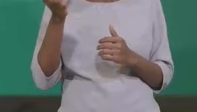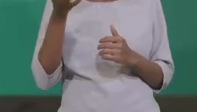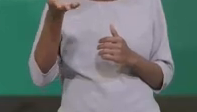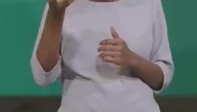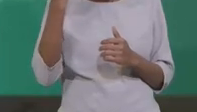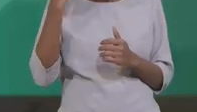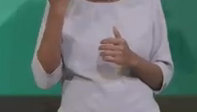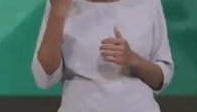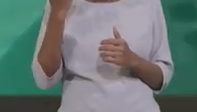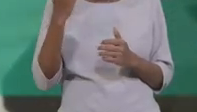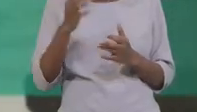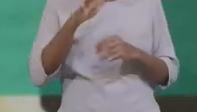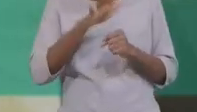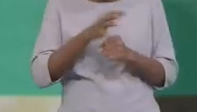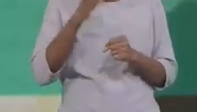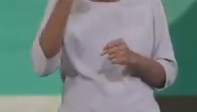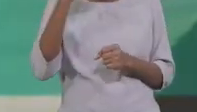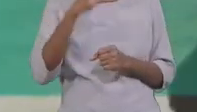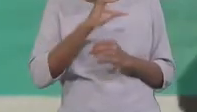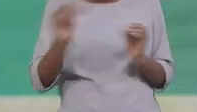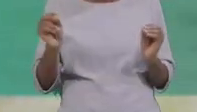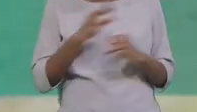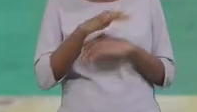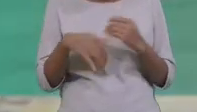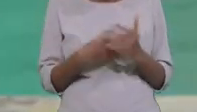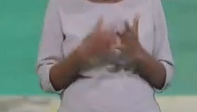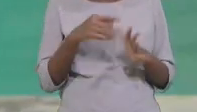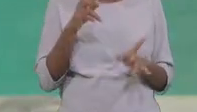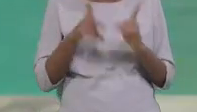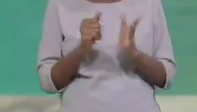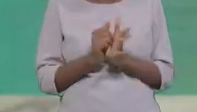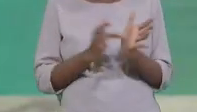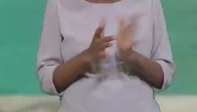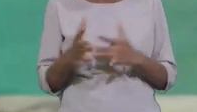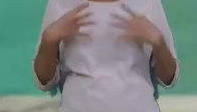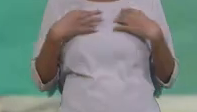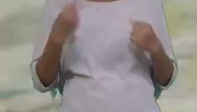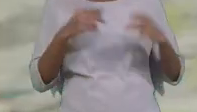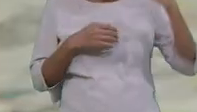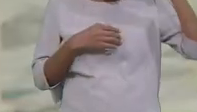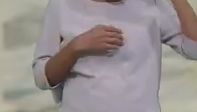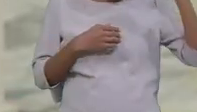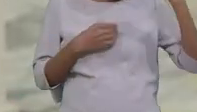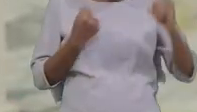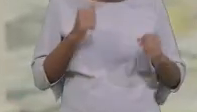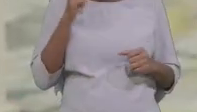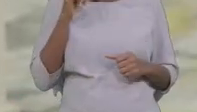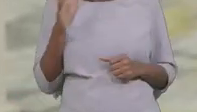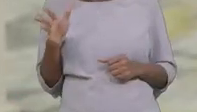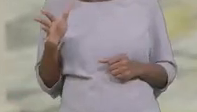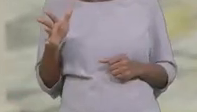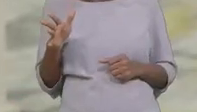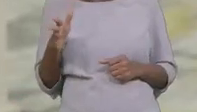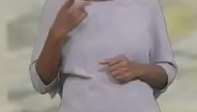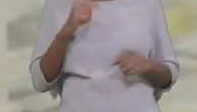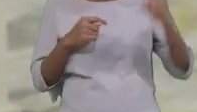Est-ce qu'ils étaient opprimés de Dieu? Tous ceux-là que Jésus a guéri, l'homme, la